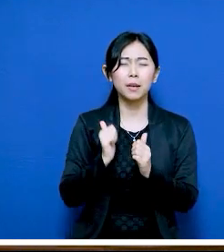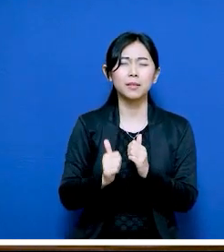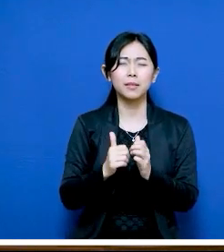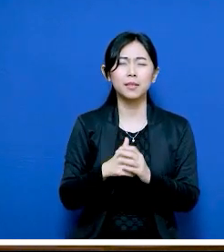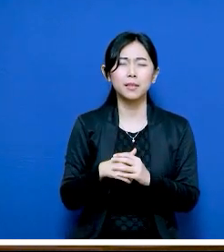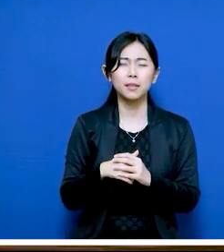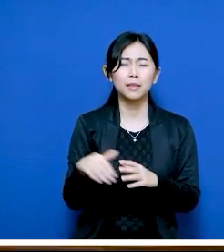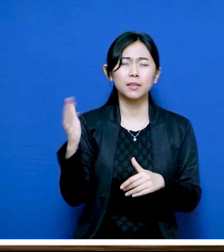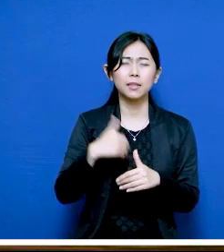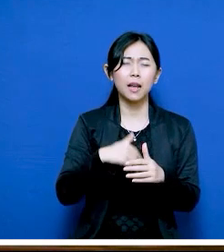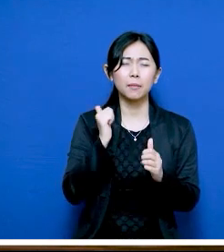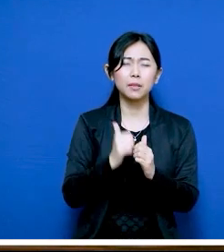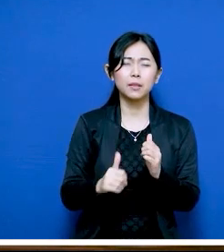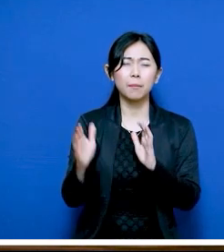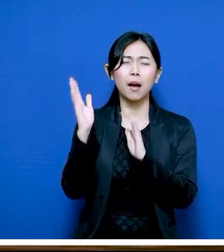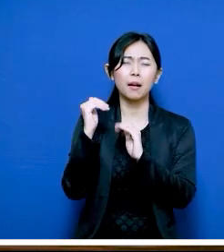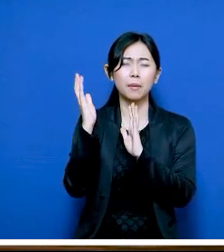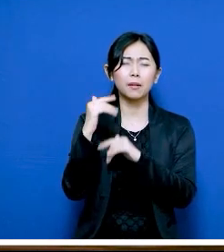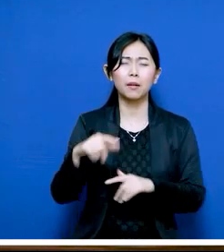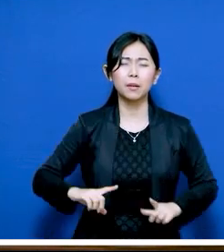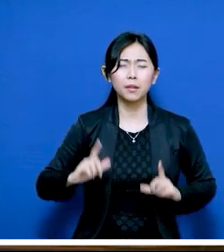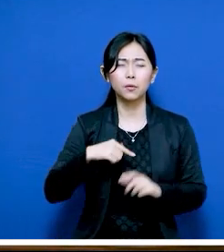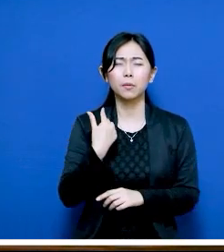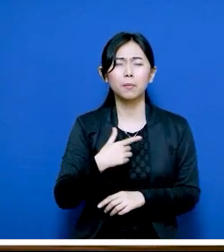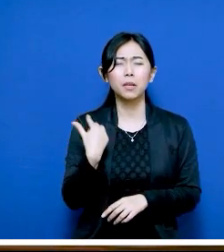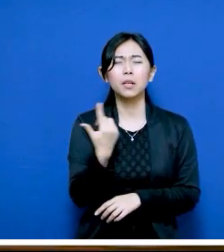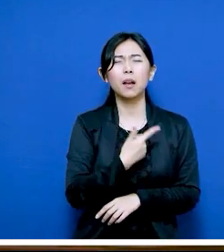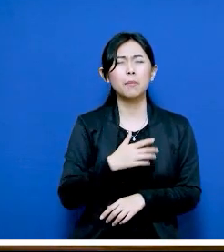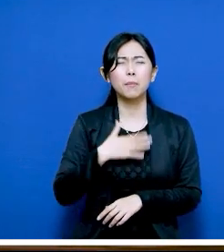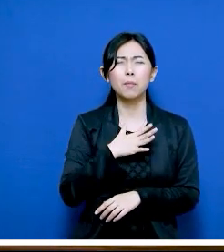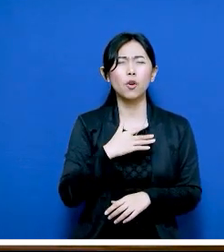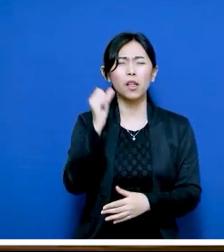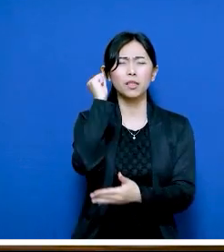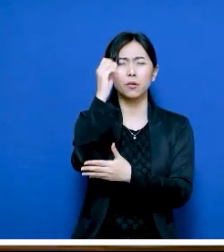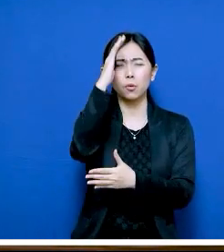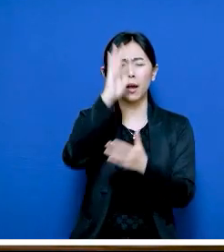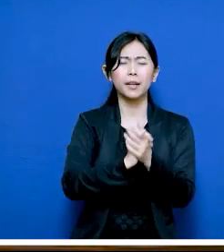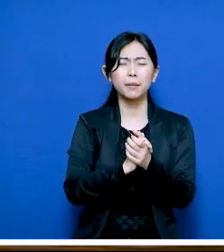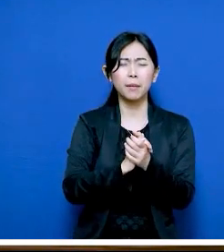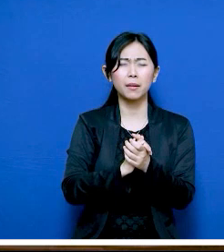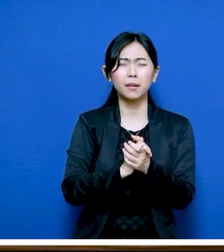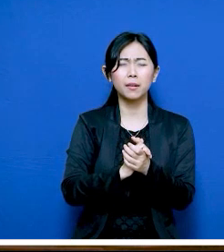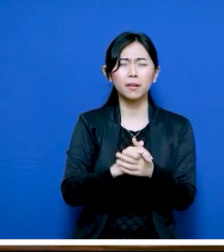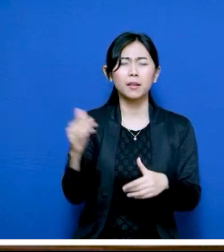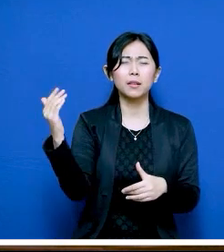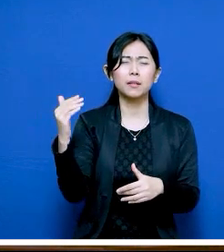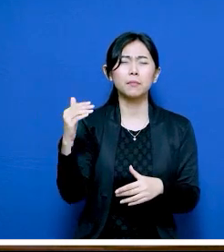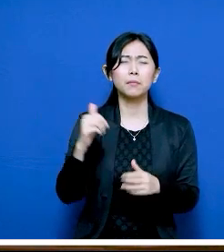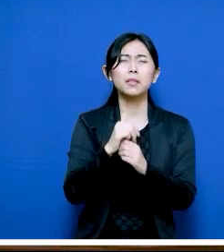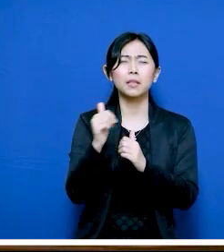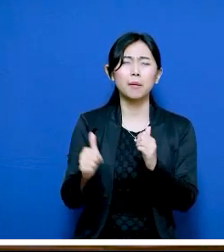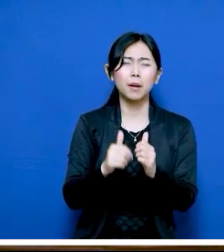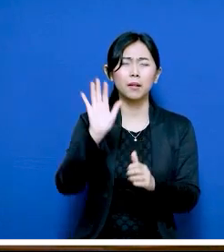pribadi dalam setiap harapan hidup kami. Kami mohon, teguhkan iman percaya kami di dalam dan bersama